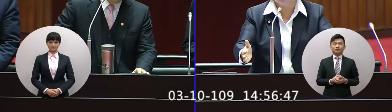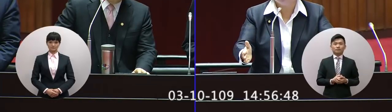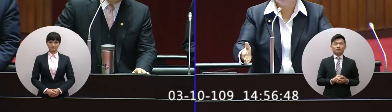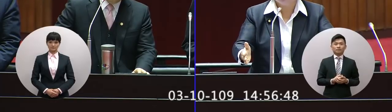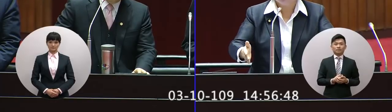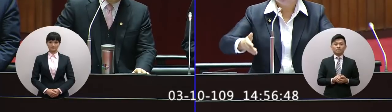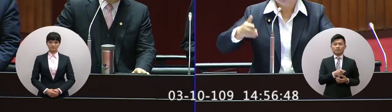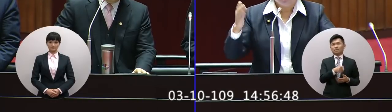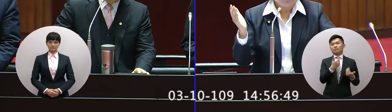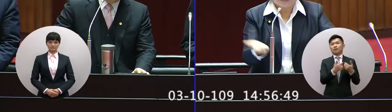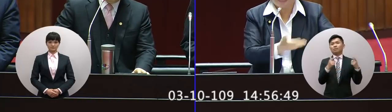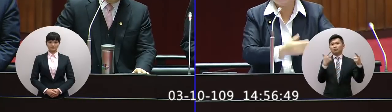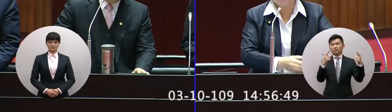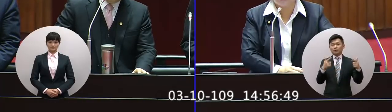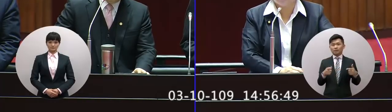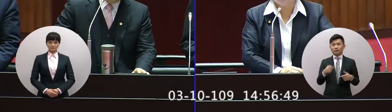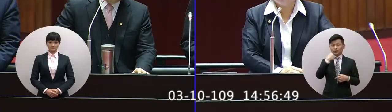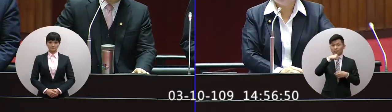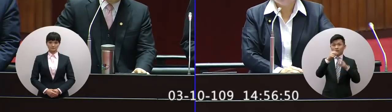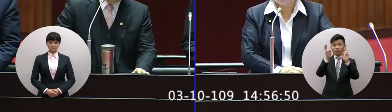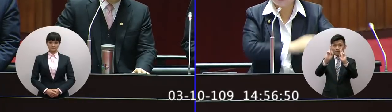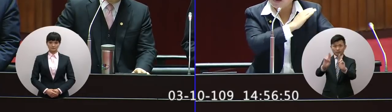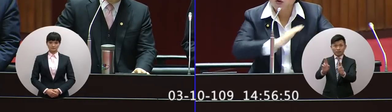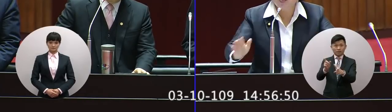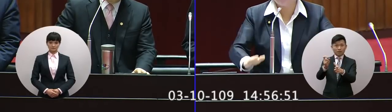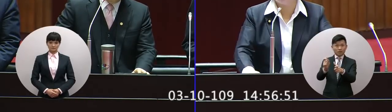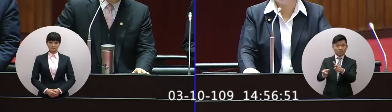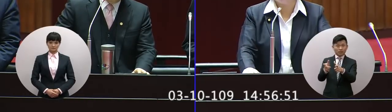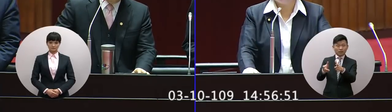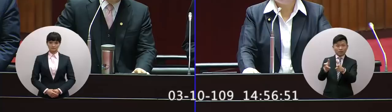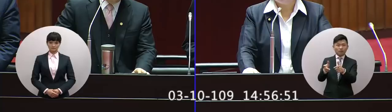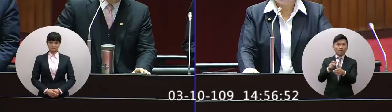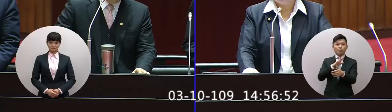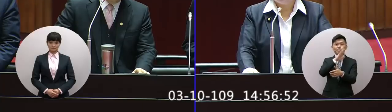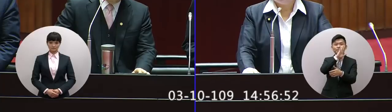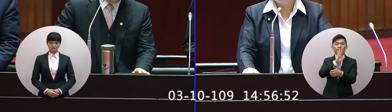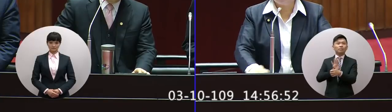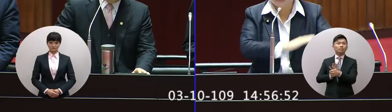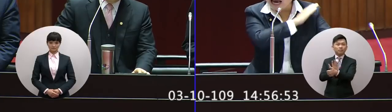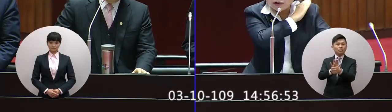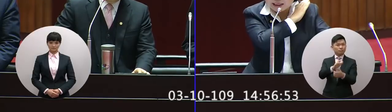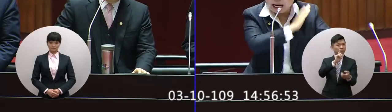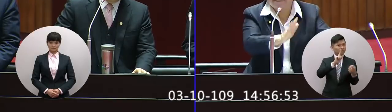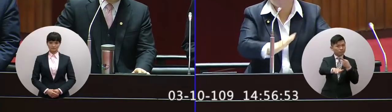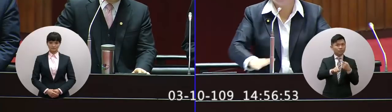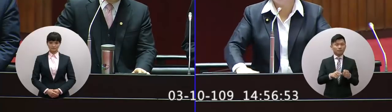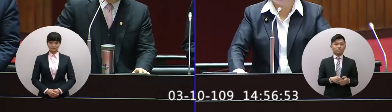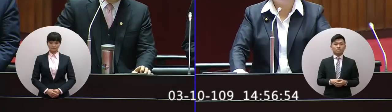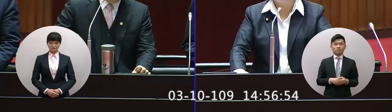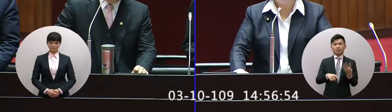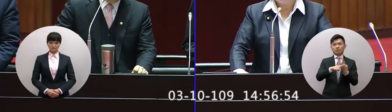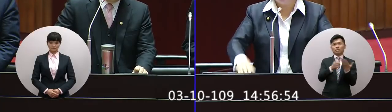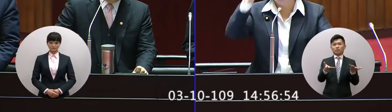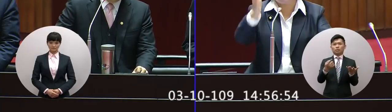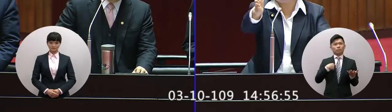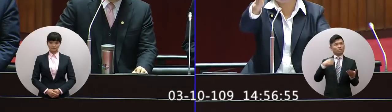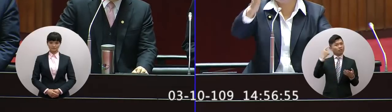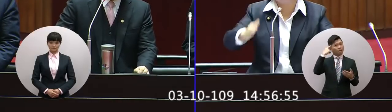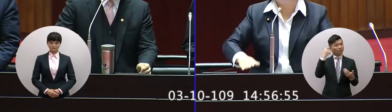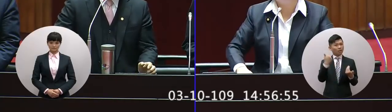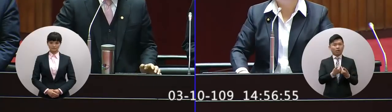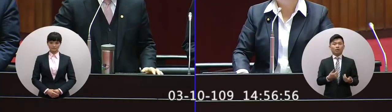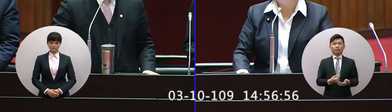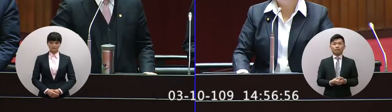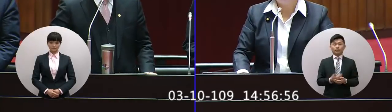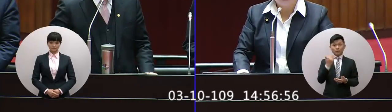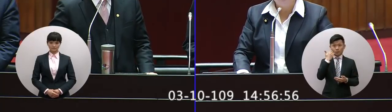护台电的一个护航者，这个业务根本不认同。如果持